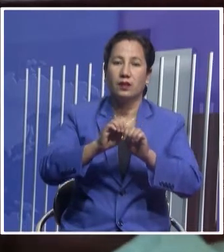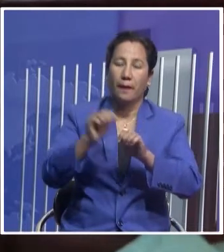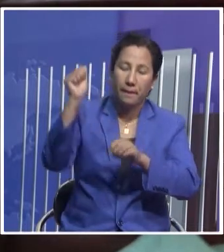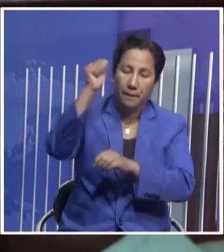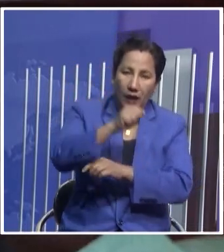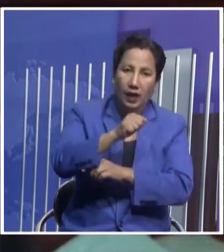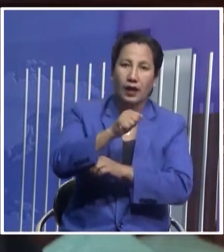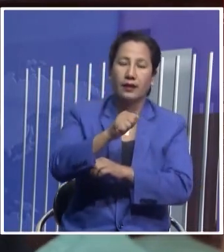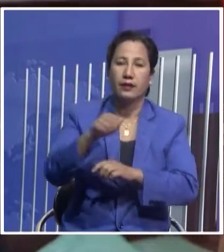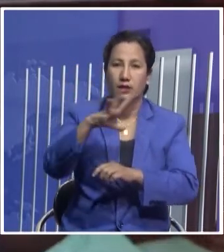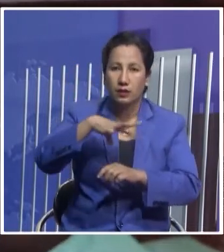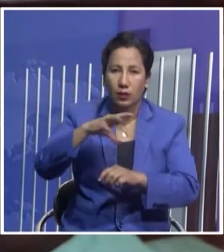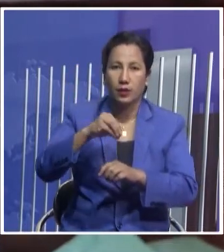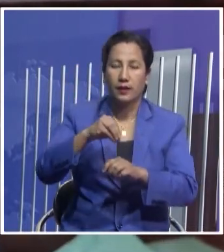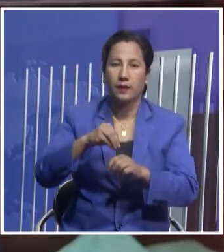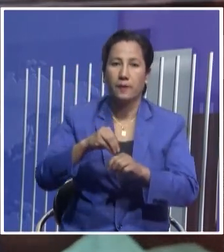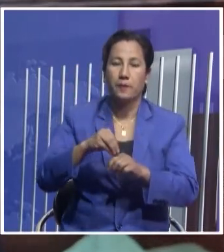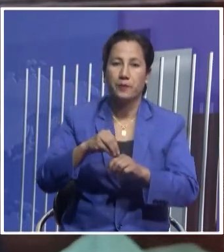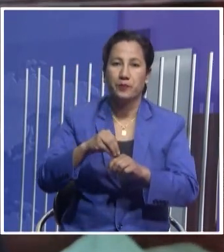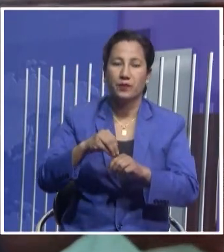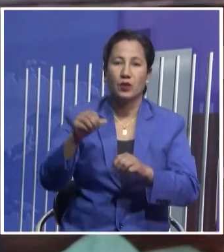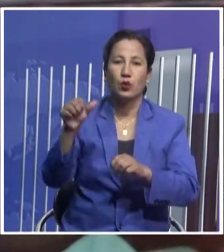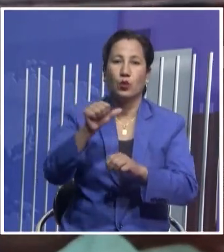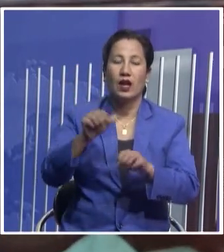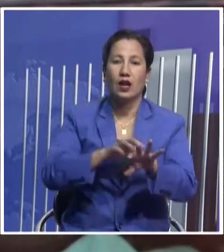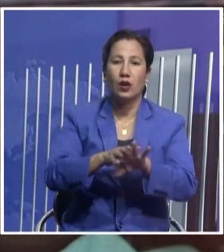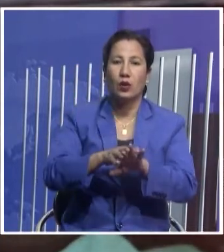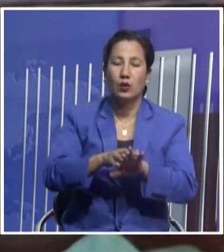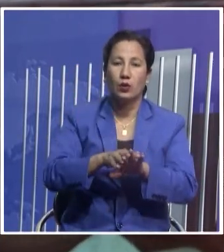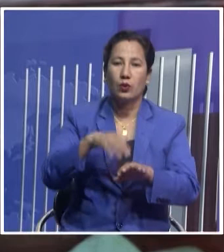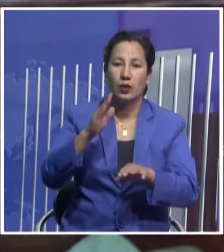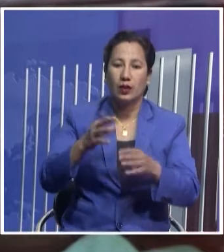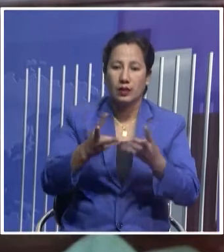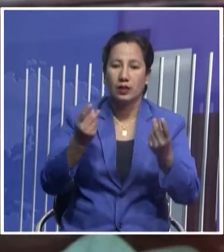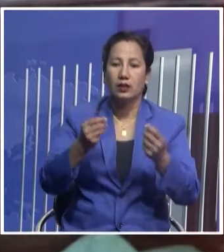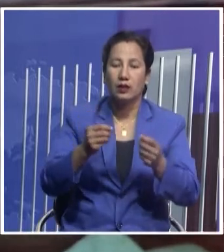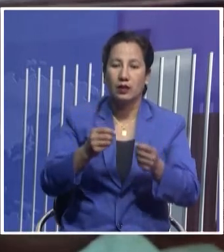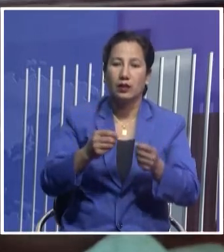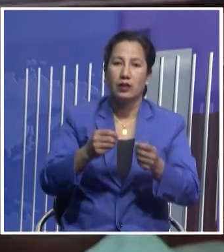गर्ने सबै चाहिँ उहाँहरूले चाहिँ हिसाब गरेर निकालेकोमा चाहिँ हामीले गर्दाखेरि राम्रो हुन्छ।